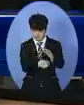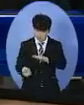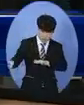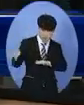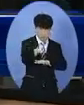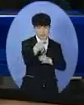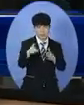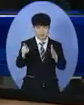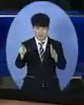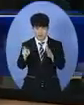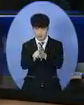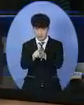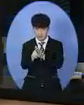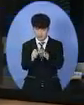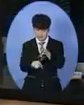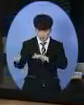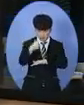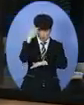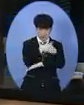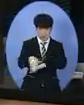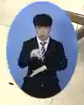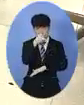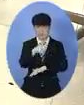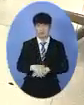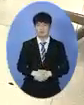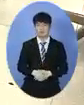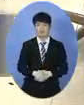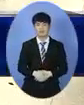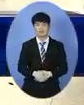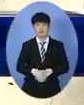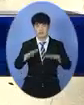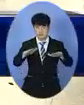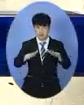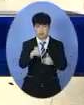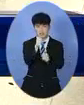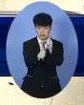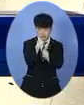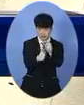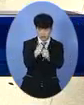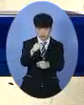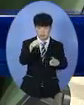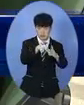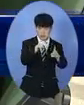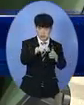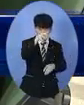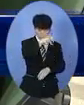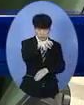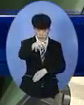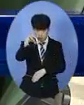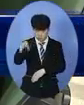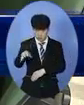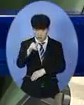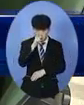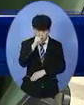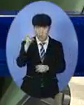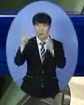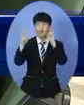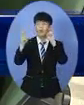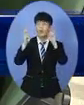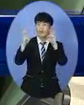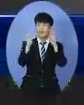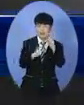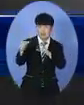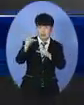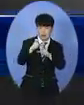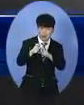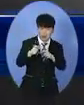제1의 시험인증센터가 될 전망입니다. 시는 이번 시험인증센터 추가 유치로 관련 기업들의 유입이 예상됨에